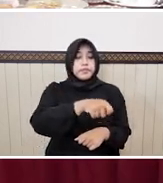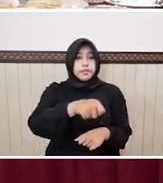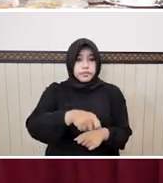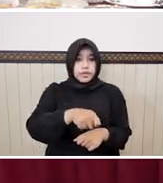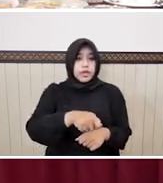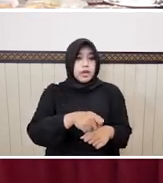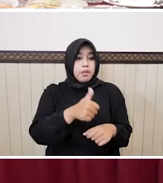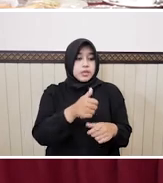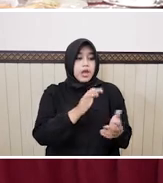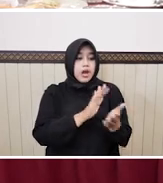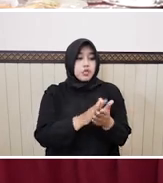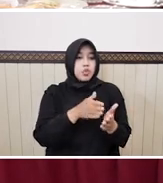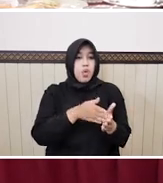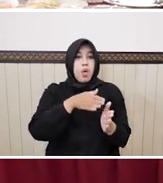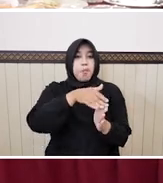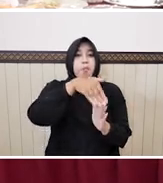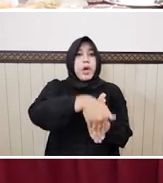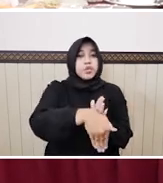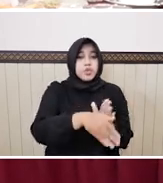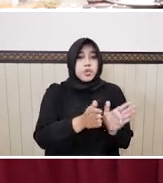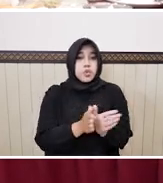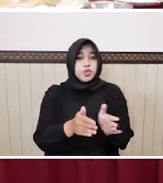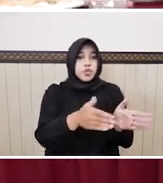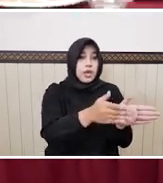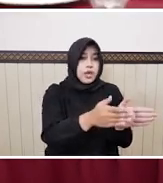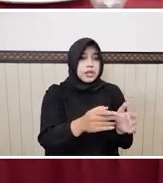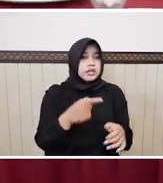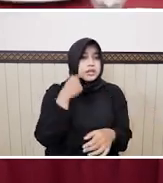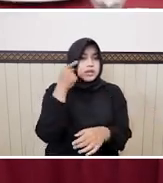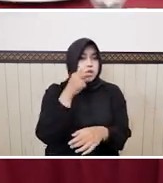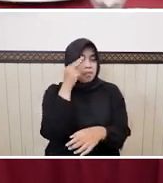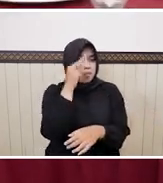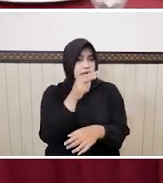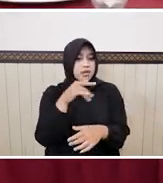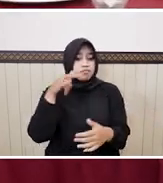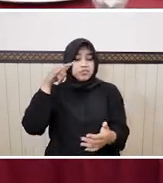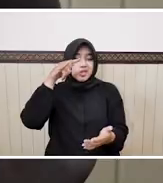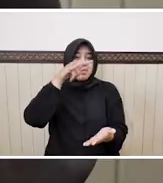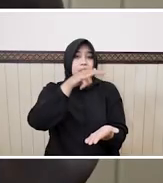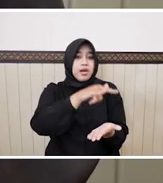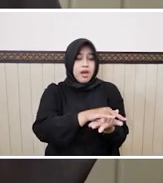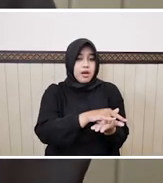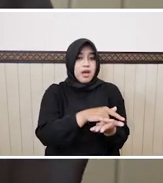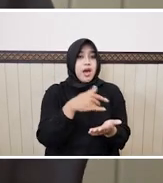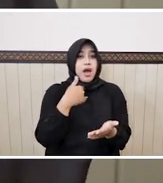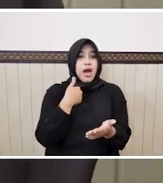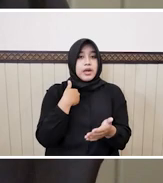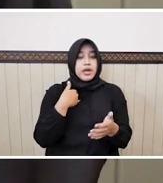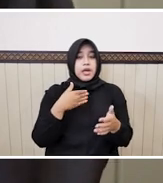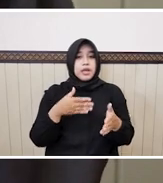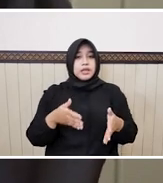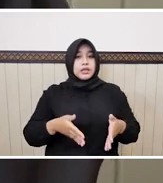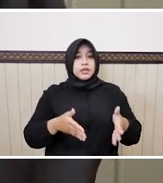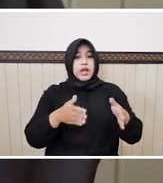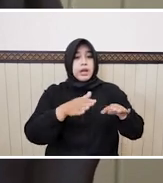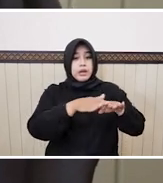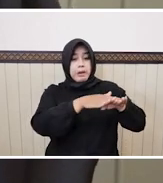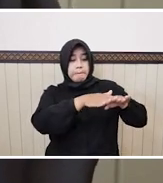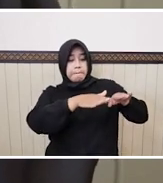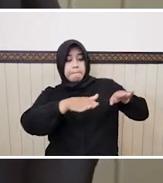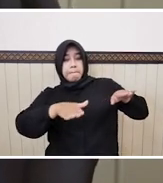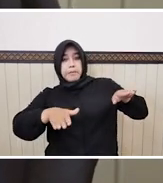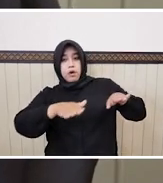nyemplung ke dalam Sungai kita juga sering melihat di bandara-bandara ada jalan landai yang kemiringannya